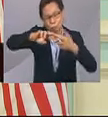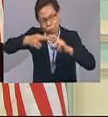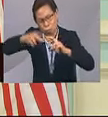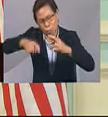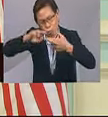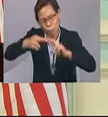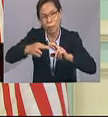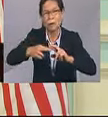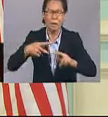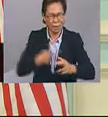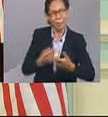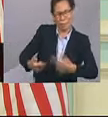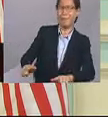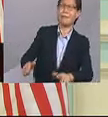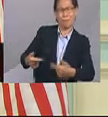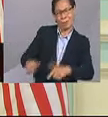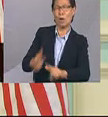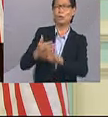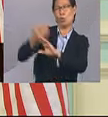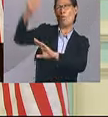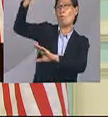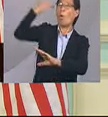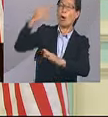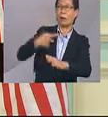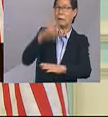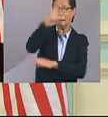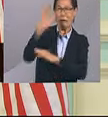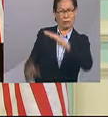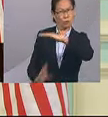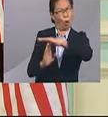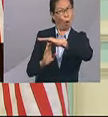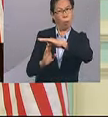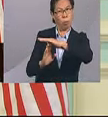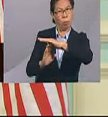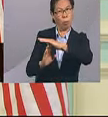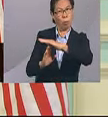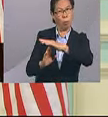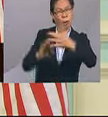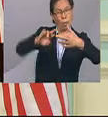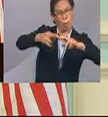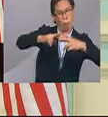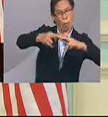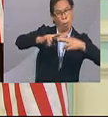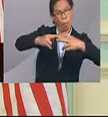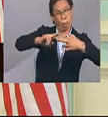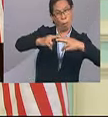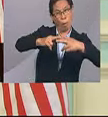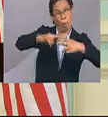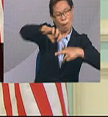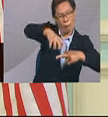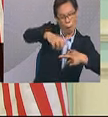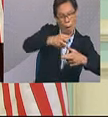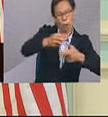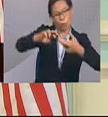repair dan sebagainya kita benarkan. Daripada dulu lagi, kita tidak pernah menyekat pembaik pulih ataupun